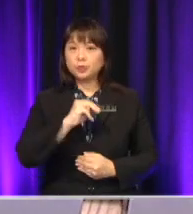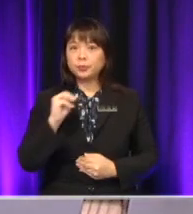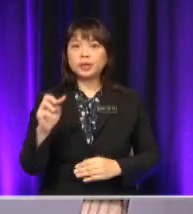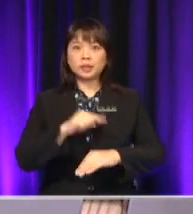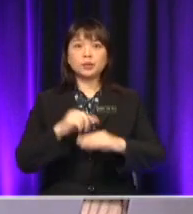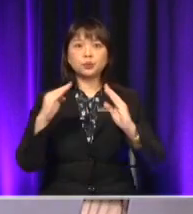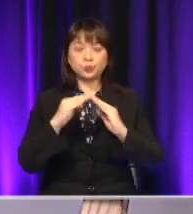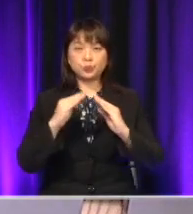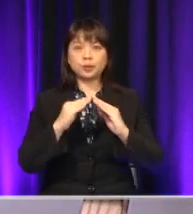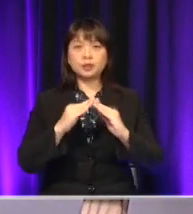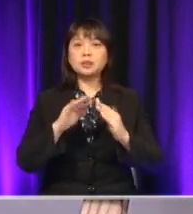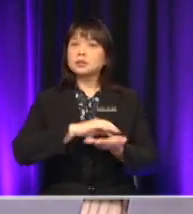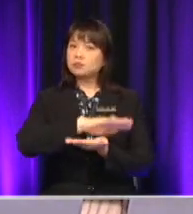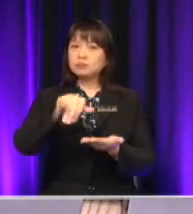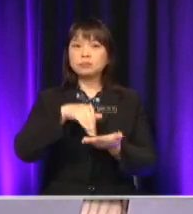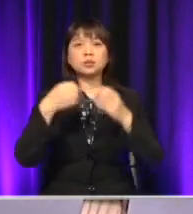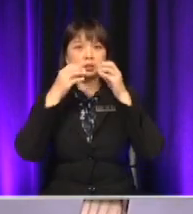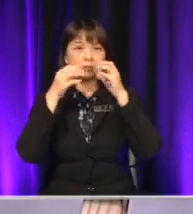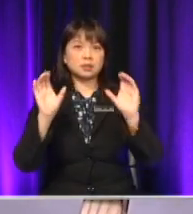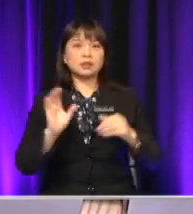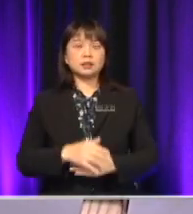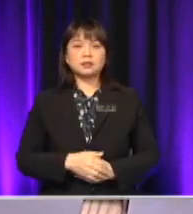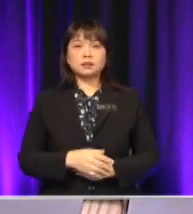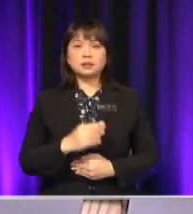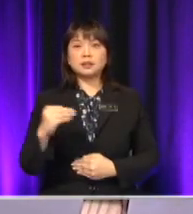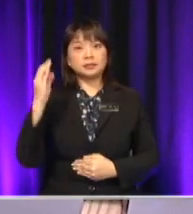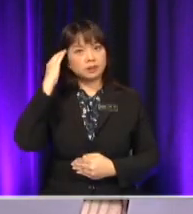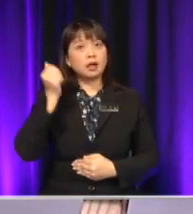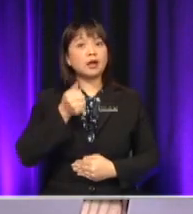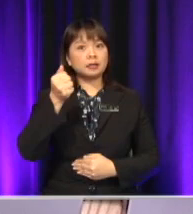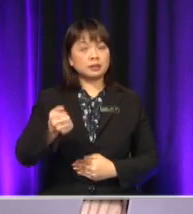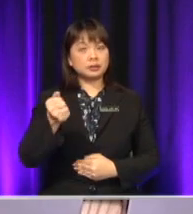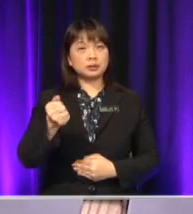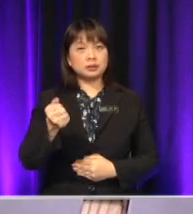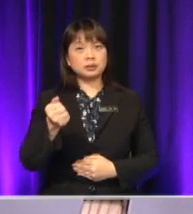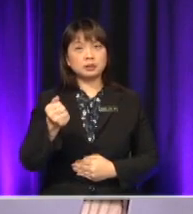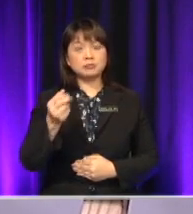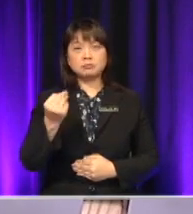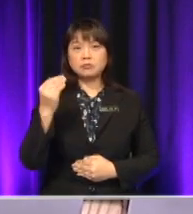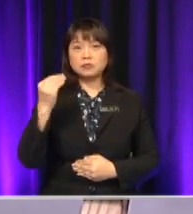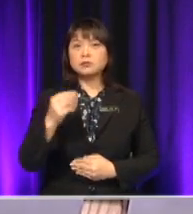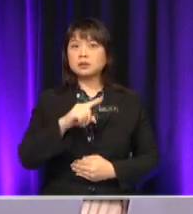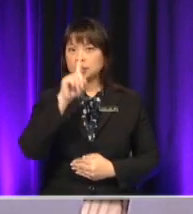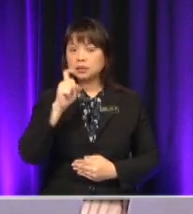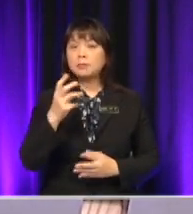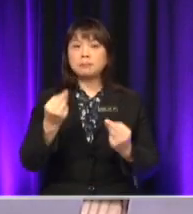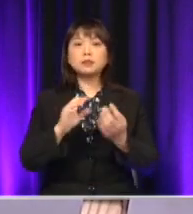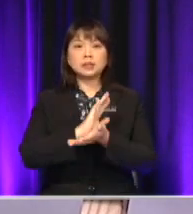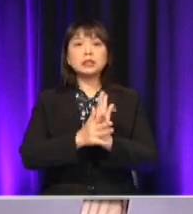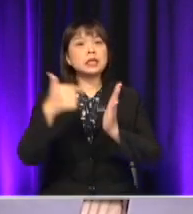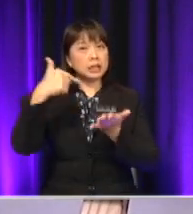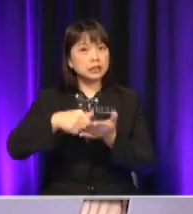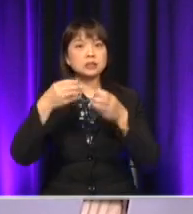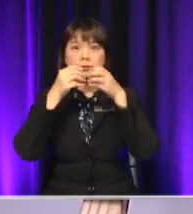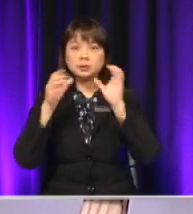pun semuanya cemerlang juga. Dan saya tahu anda semua ada tanya ni kan. Saya nak jadi lagi cemerlang lah.